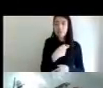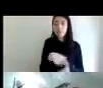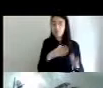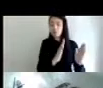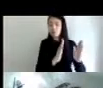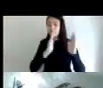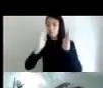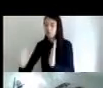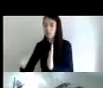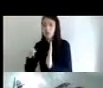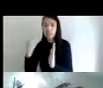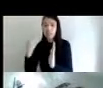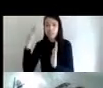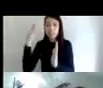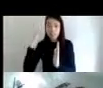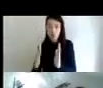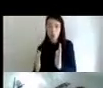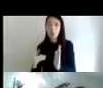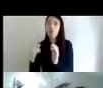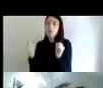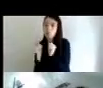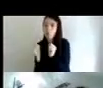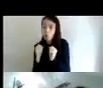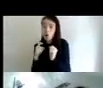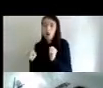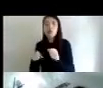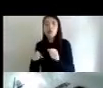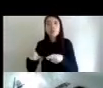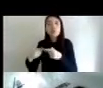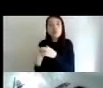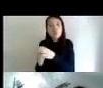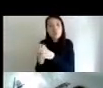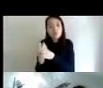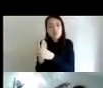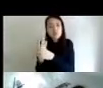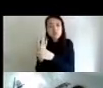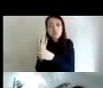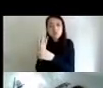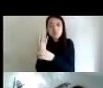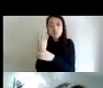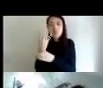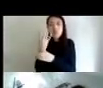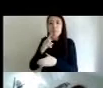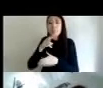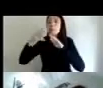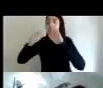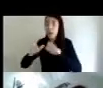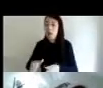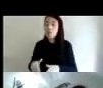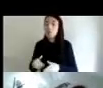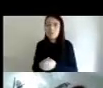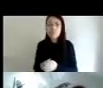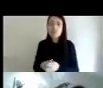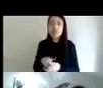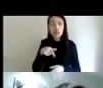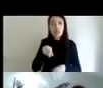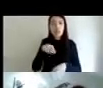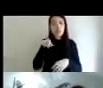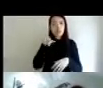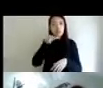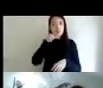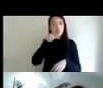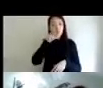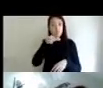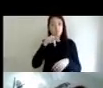啊、冬天啊，那些樹木生長是會慢一點。所以 咁所以咧，我哋可以睇翻呢一個嘅